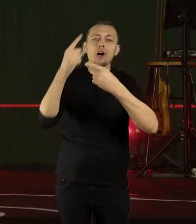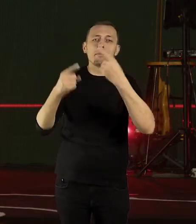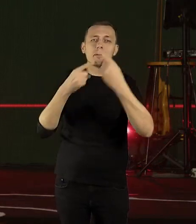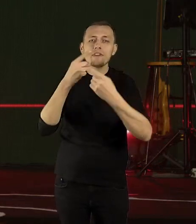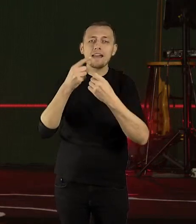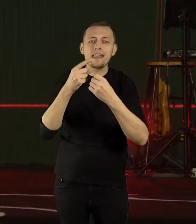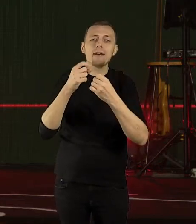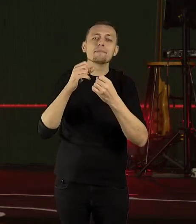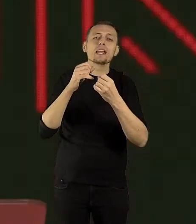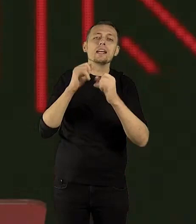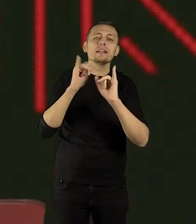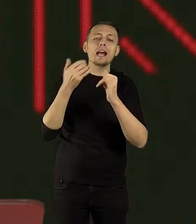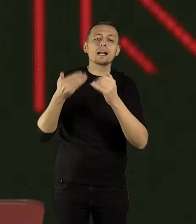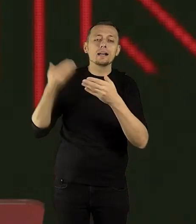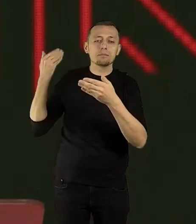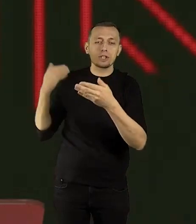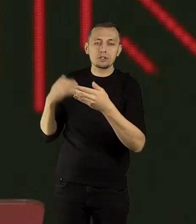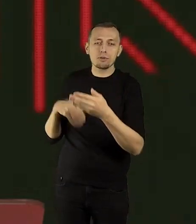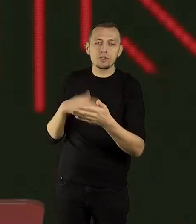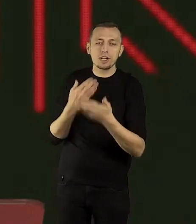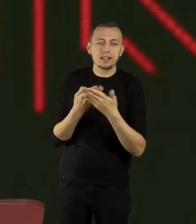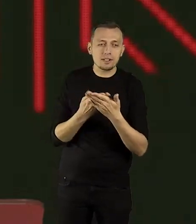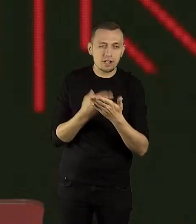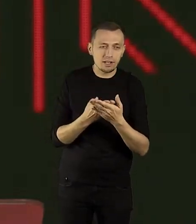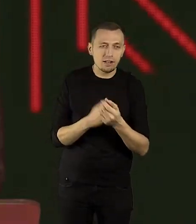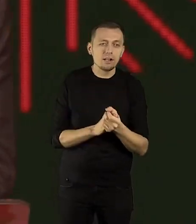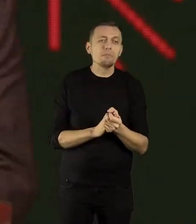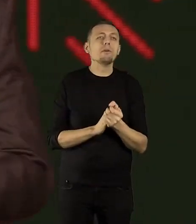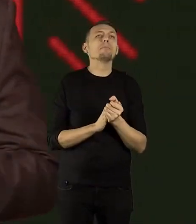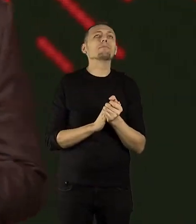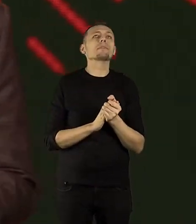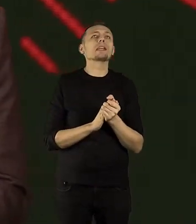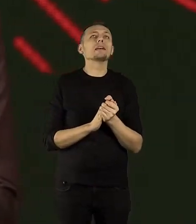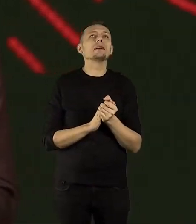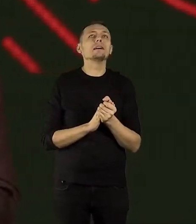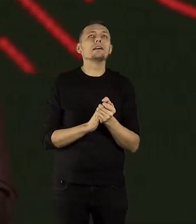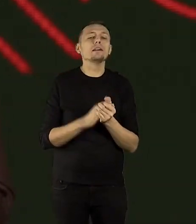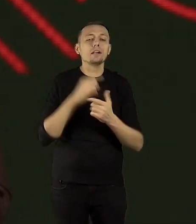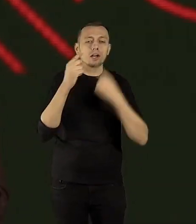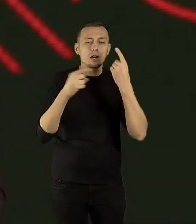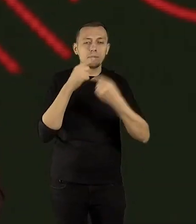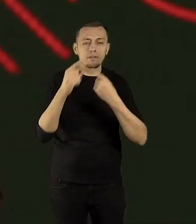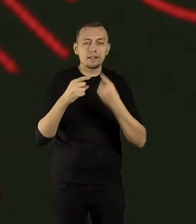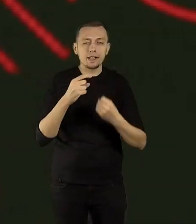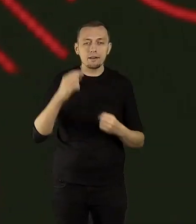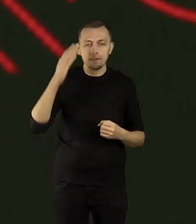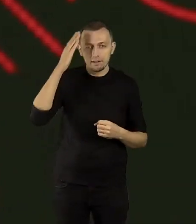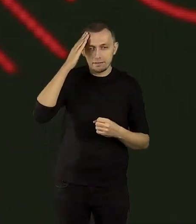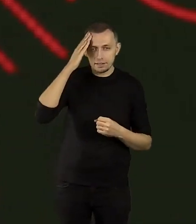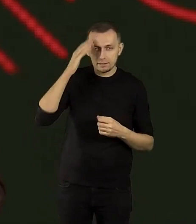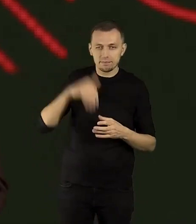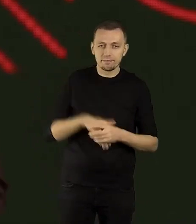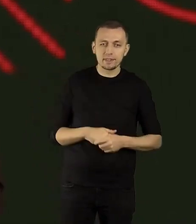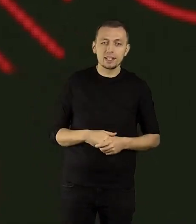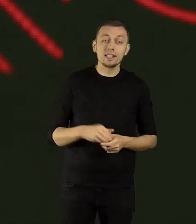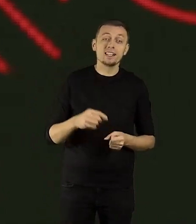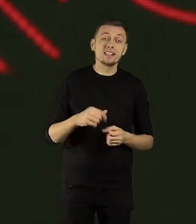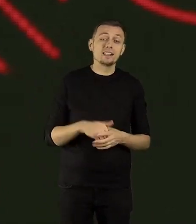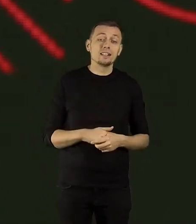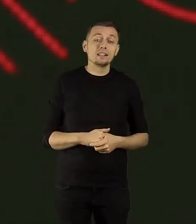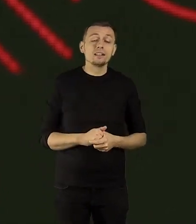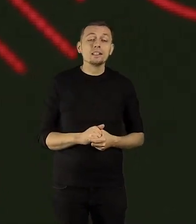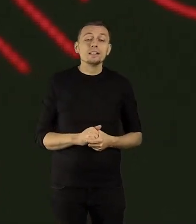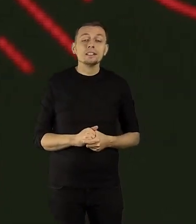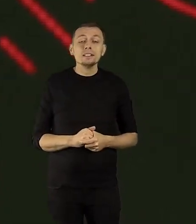przyszłości. Mam nadzieję, że nie zamieszałem. W końcu jestem nauczycielem nauczania początkowego.